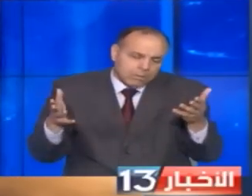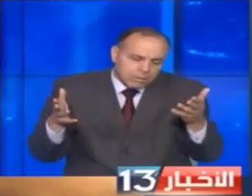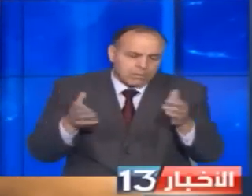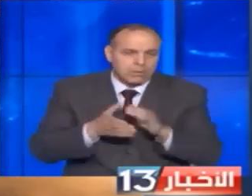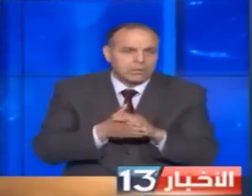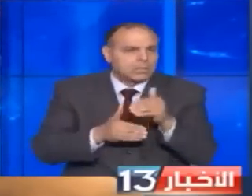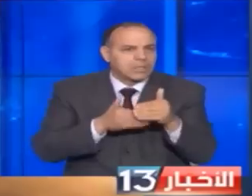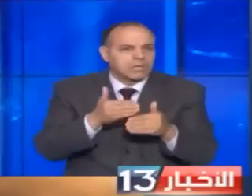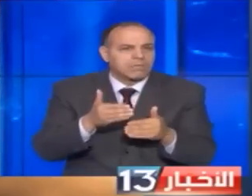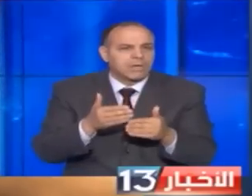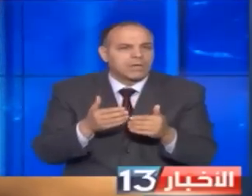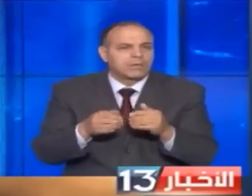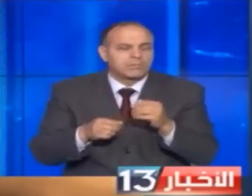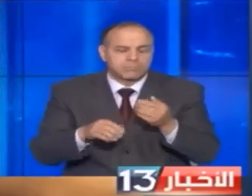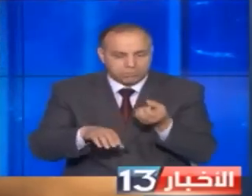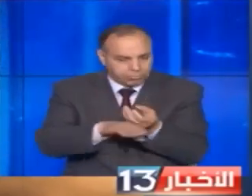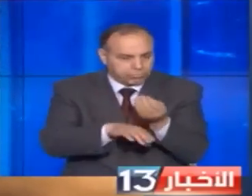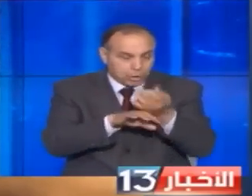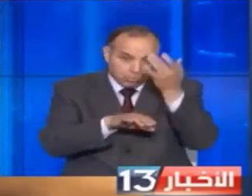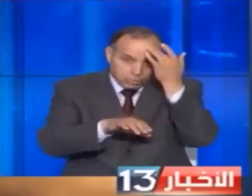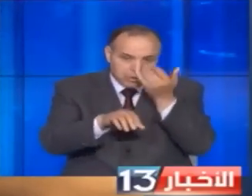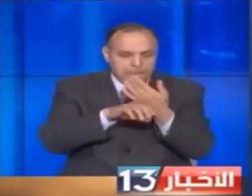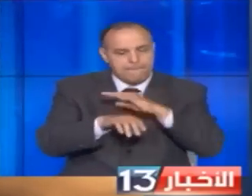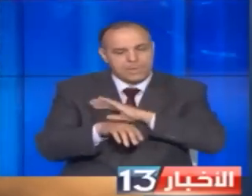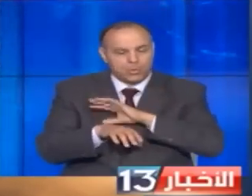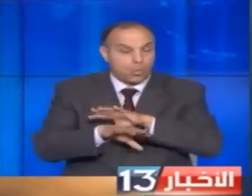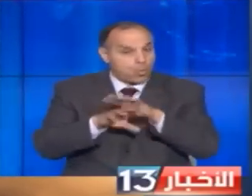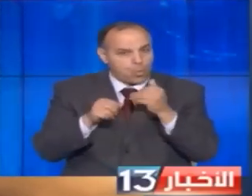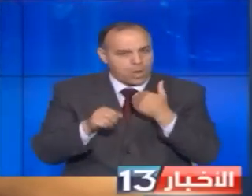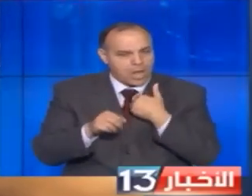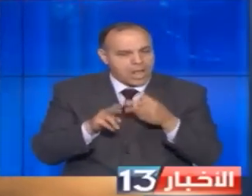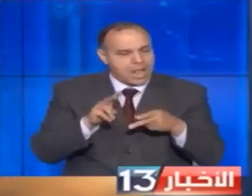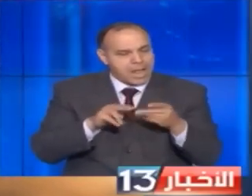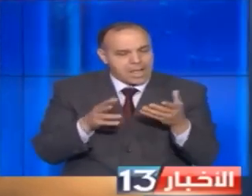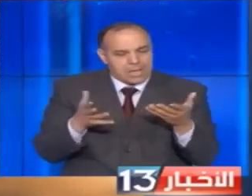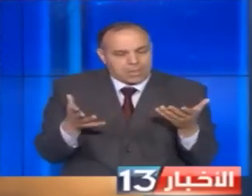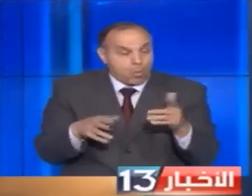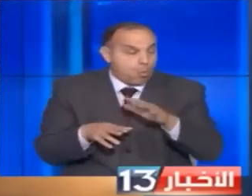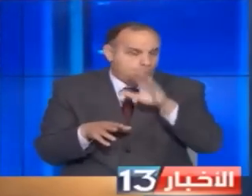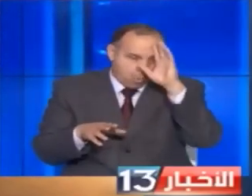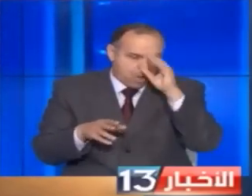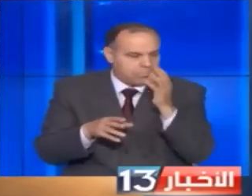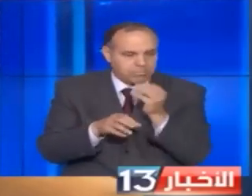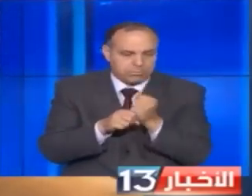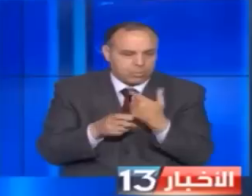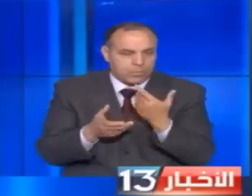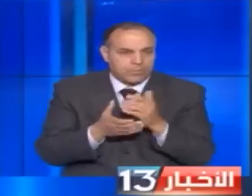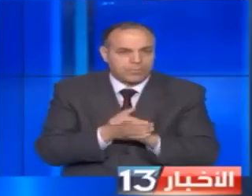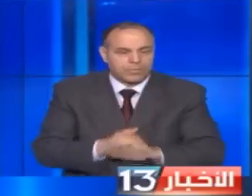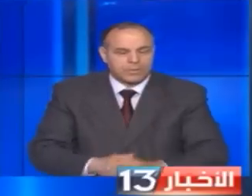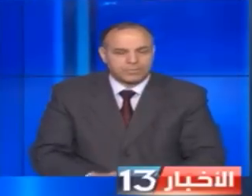معناها ان ننمي الوعي تعرف المسؤوليه في ال ال اكثر ما يمكن لليوم في حج للبلاد